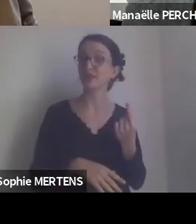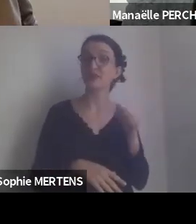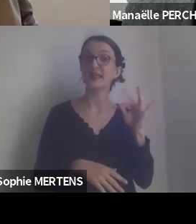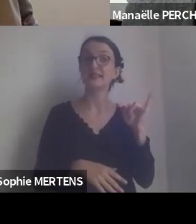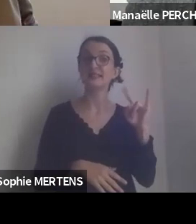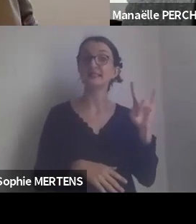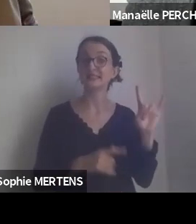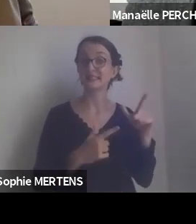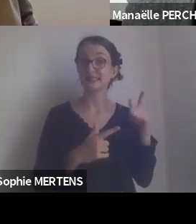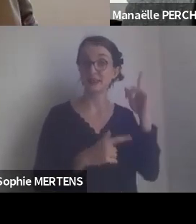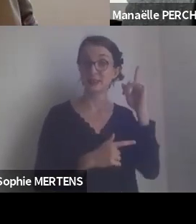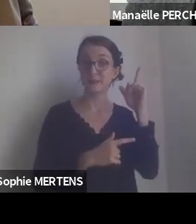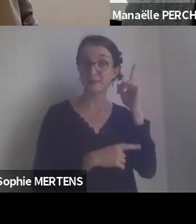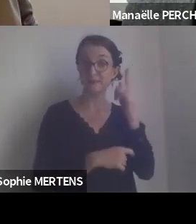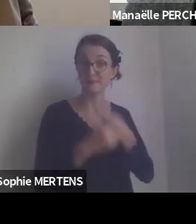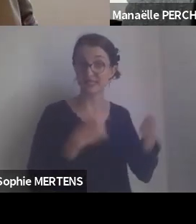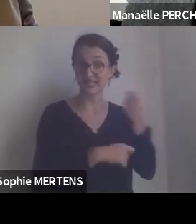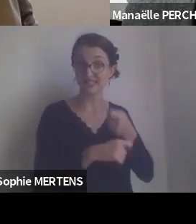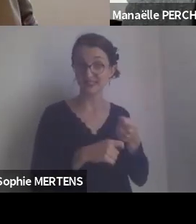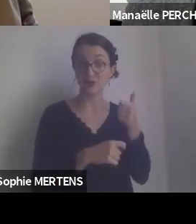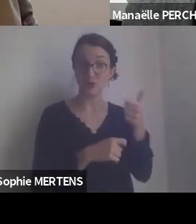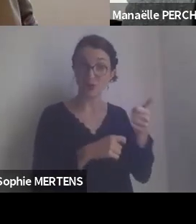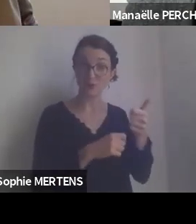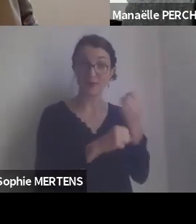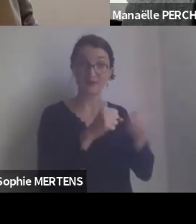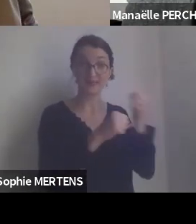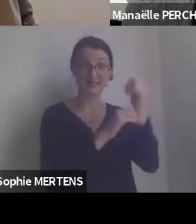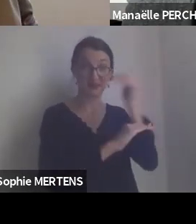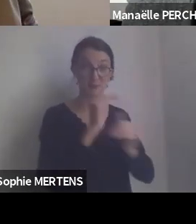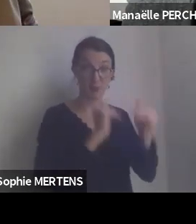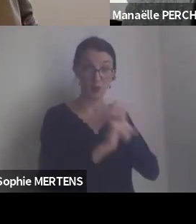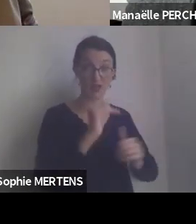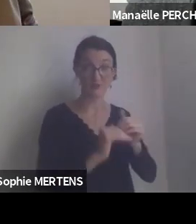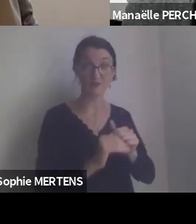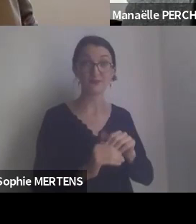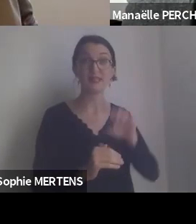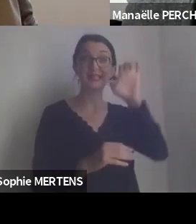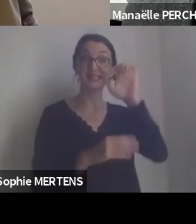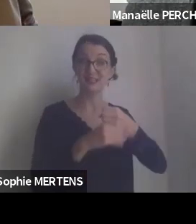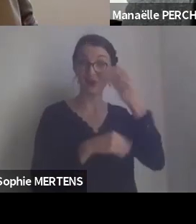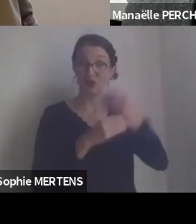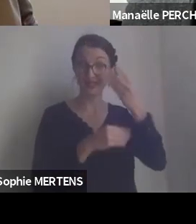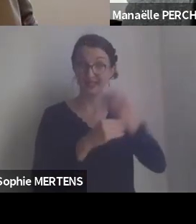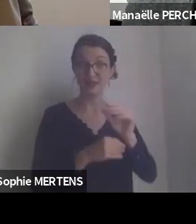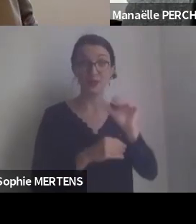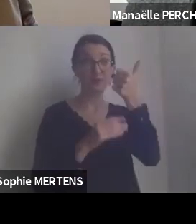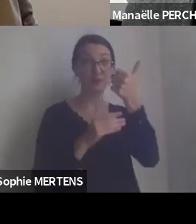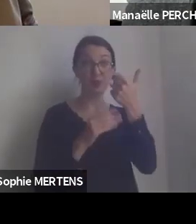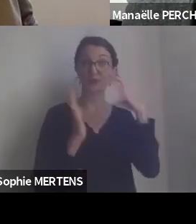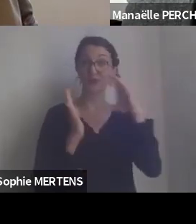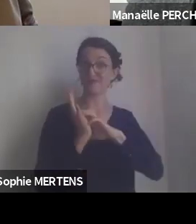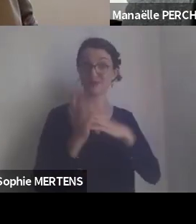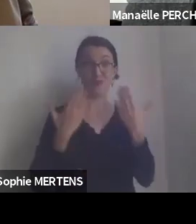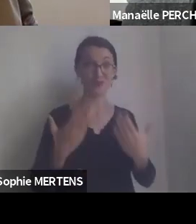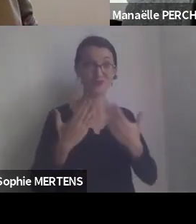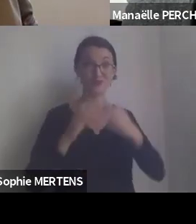parcours e-learning gratuit de formation. Le premier module va être lancé aujourd'hui. C'est un parcours absolument